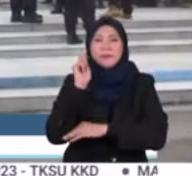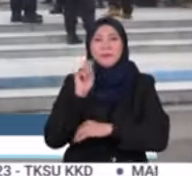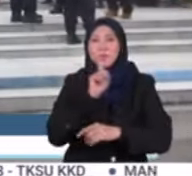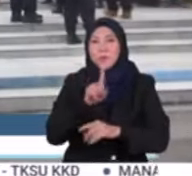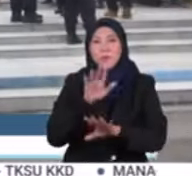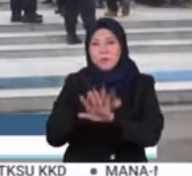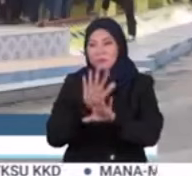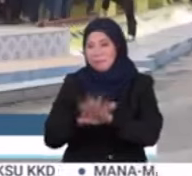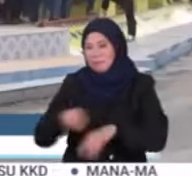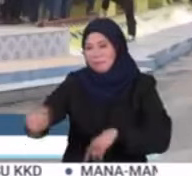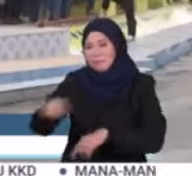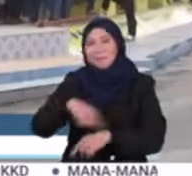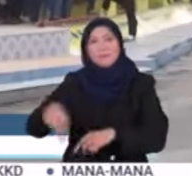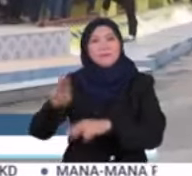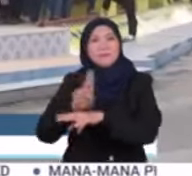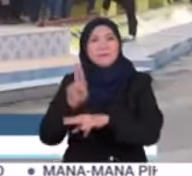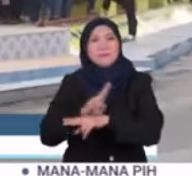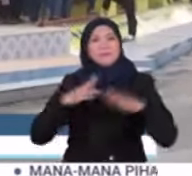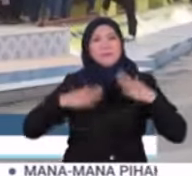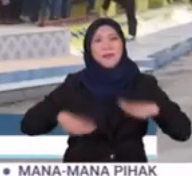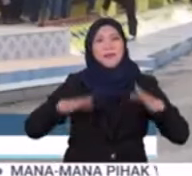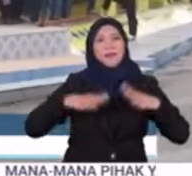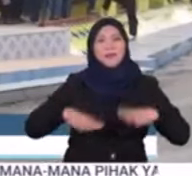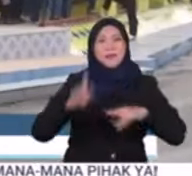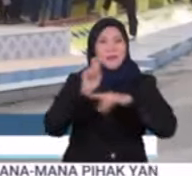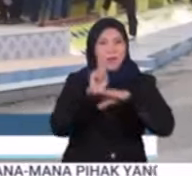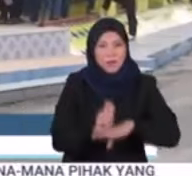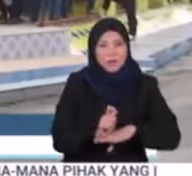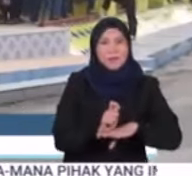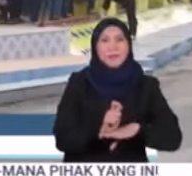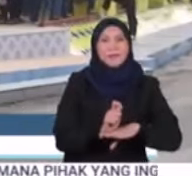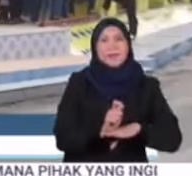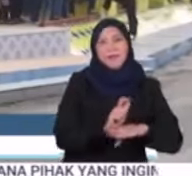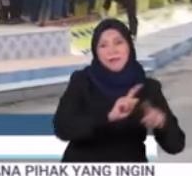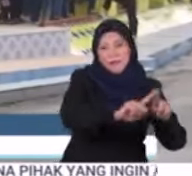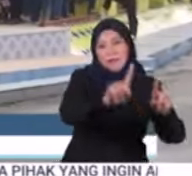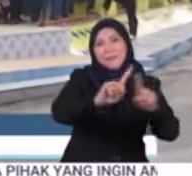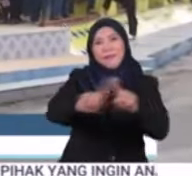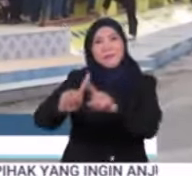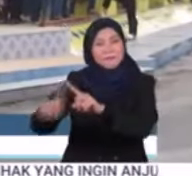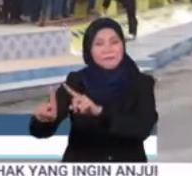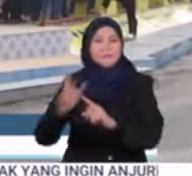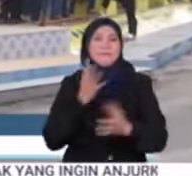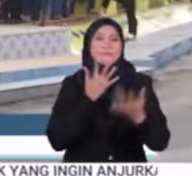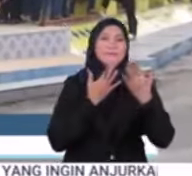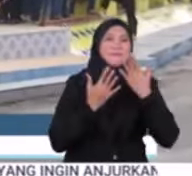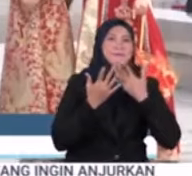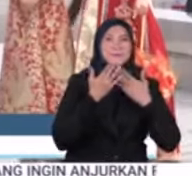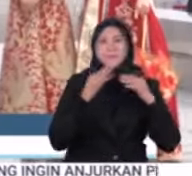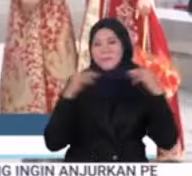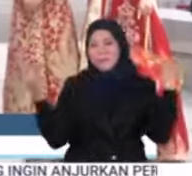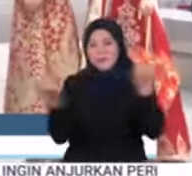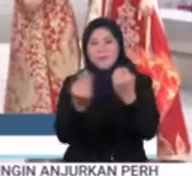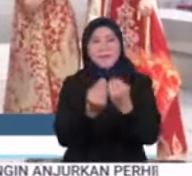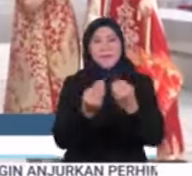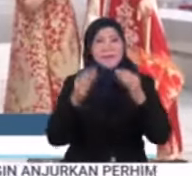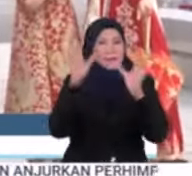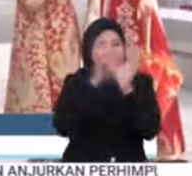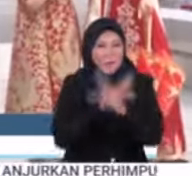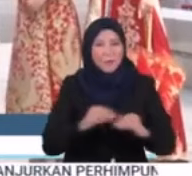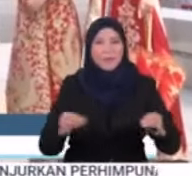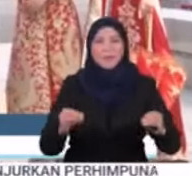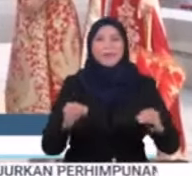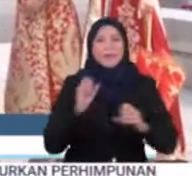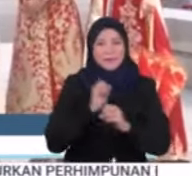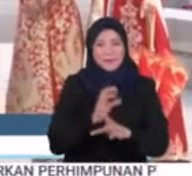mereka semuanya menggunakan memakai pakaian tradisional masing-masing inilah warna-wani masyarakat di Serawak yang kami semua berusaha untuk